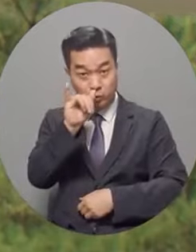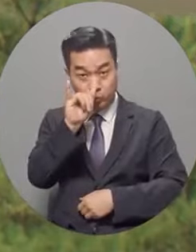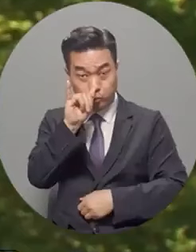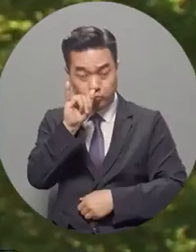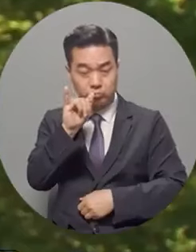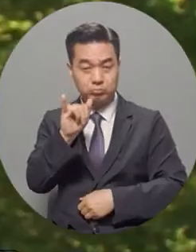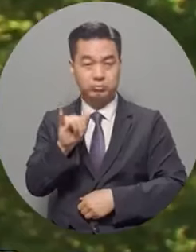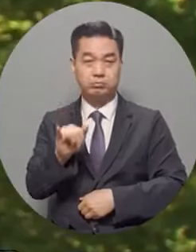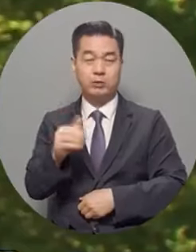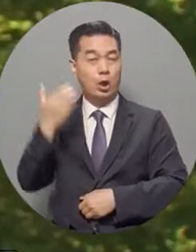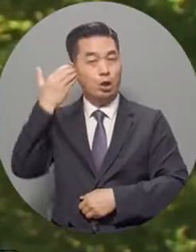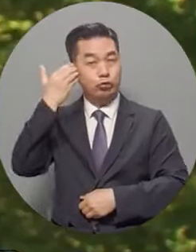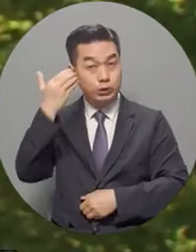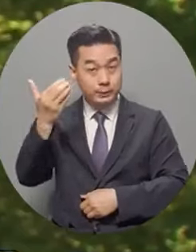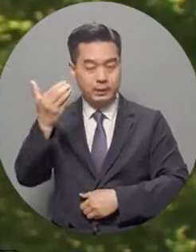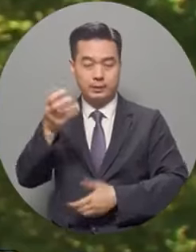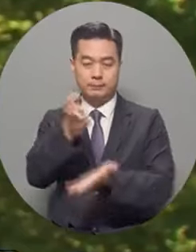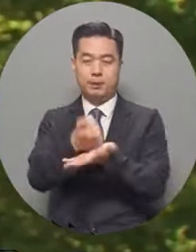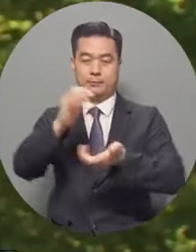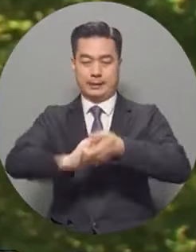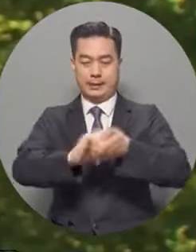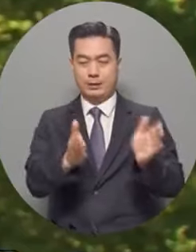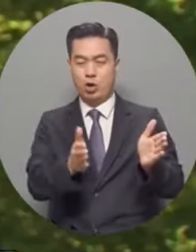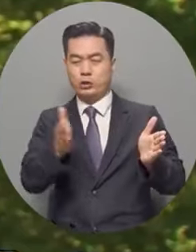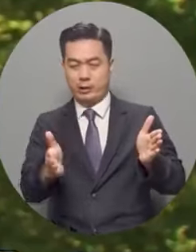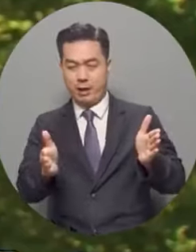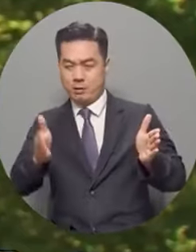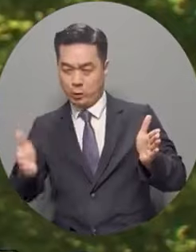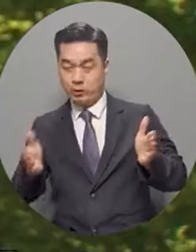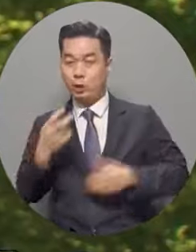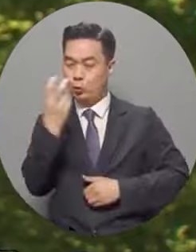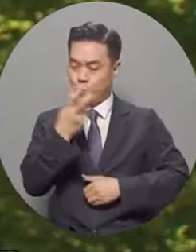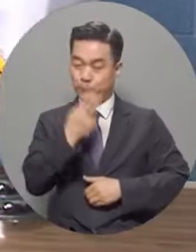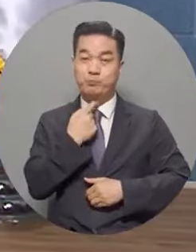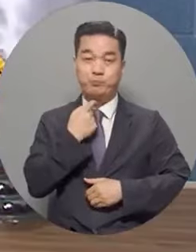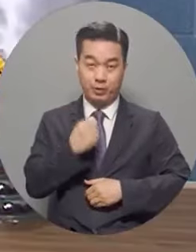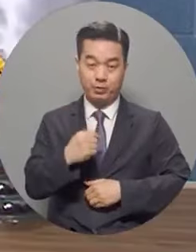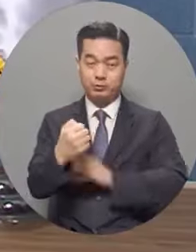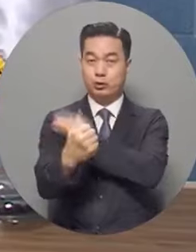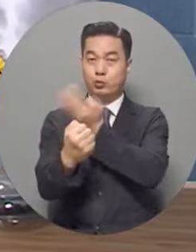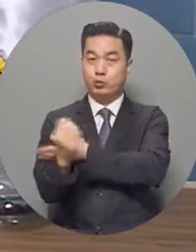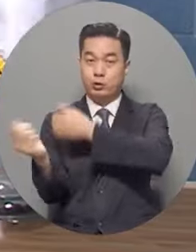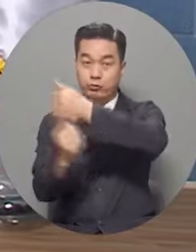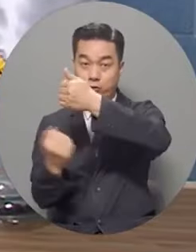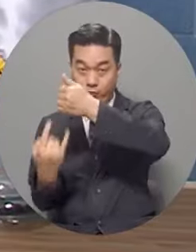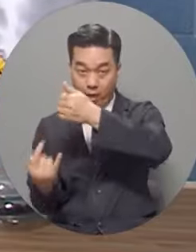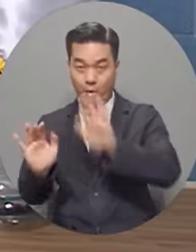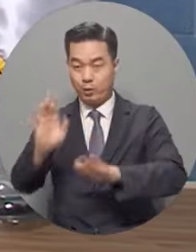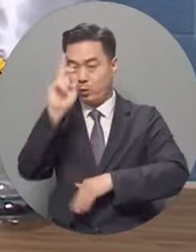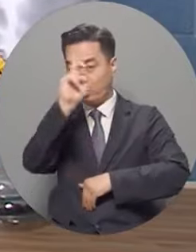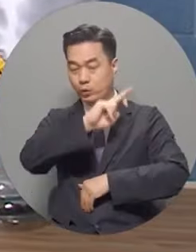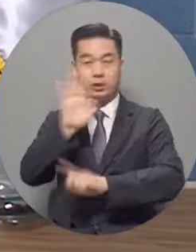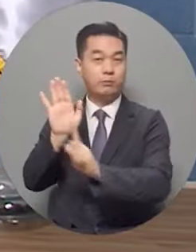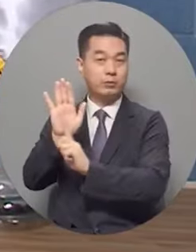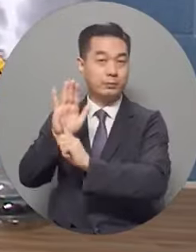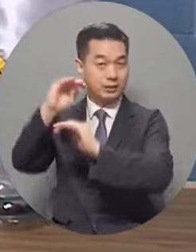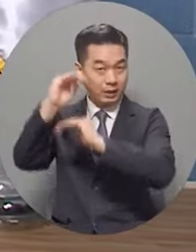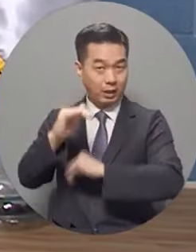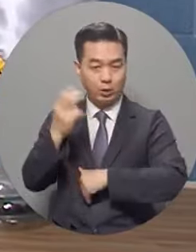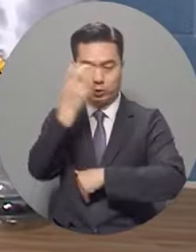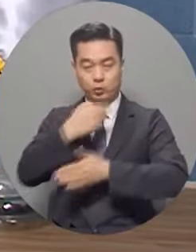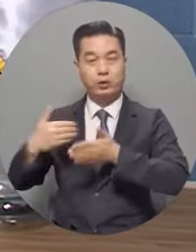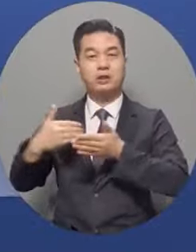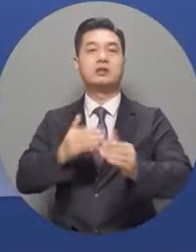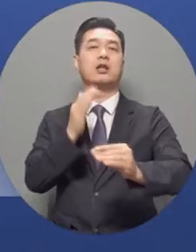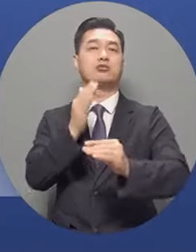최대 90일까지인 법정 시한을 연장해가며 사건을 조사했던 권익위는 오늘 오전 브리핑에서도 조사가 진행